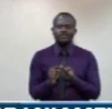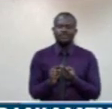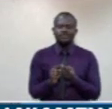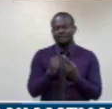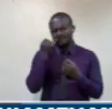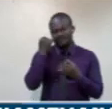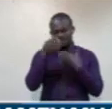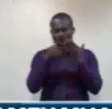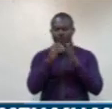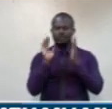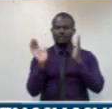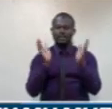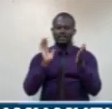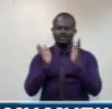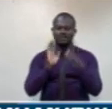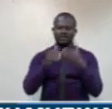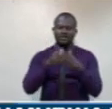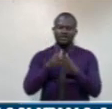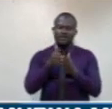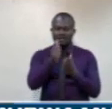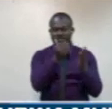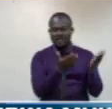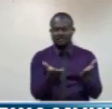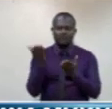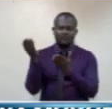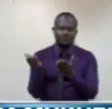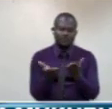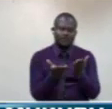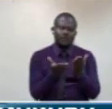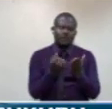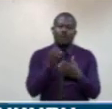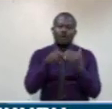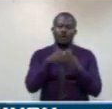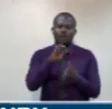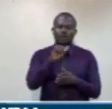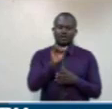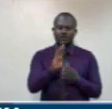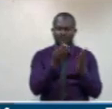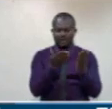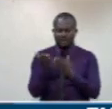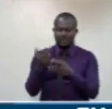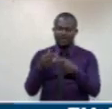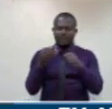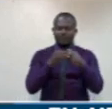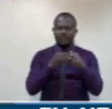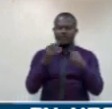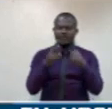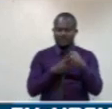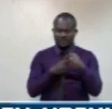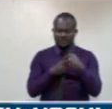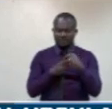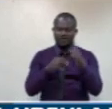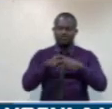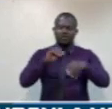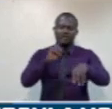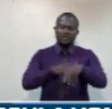Iyo ugerageje ibirego byakiriwe ibirego ribu yakiriye 87 muri